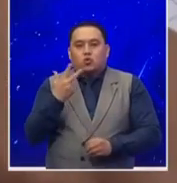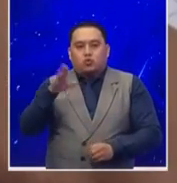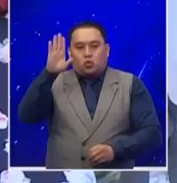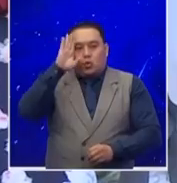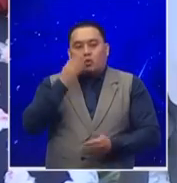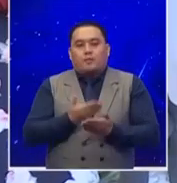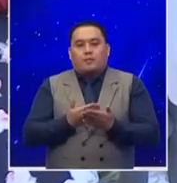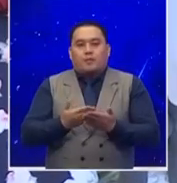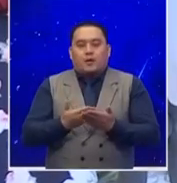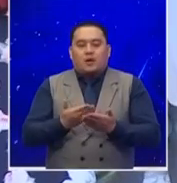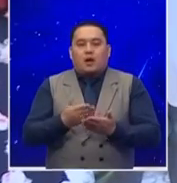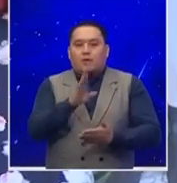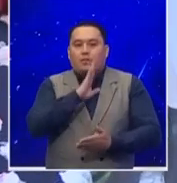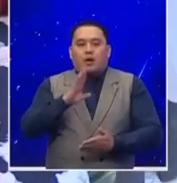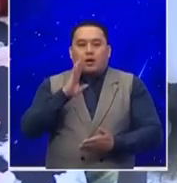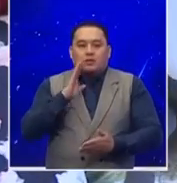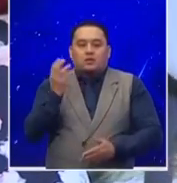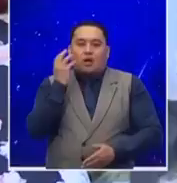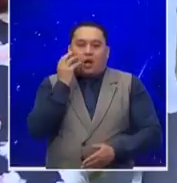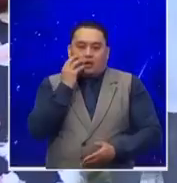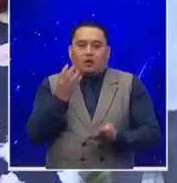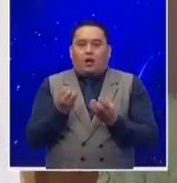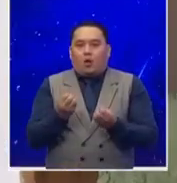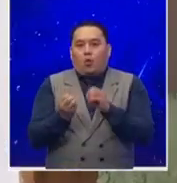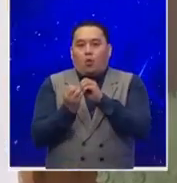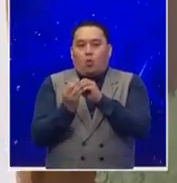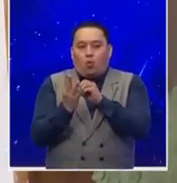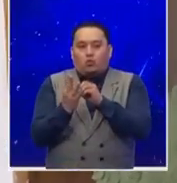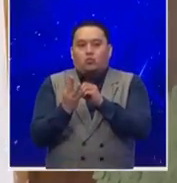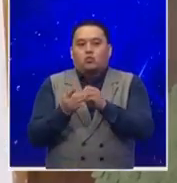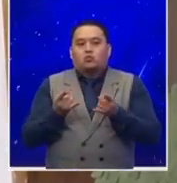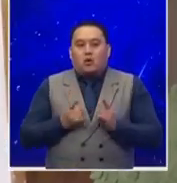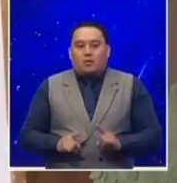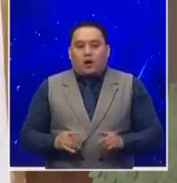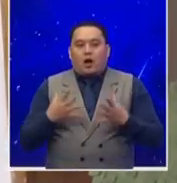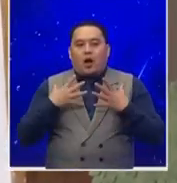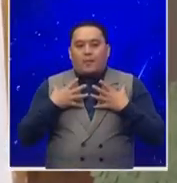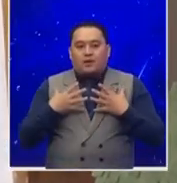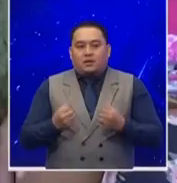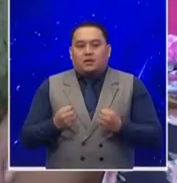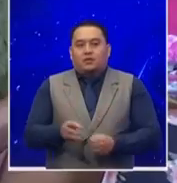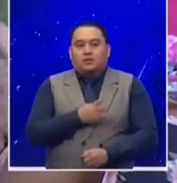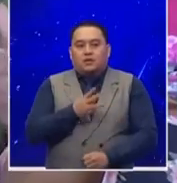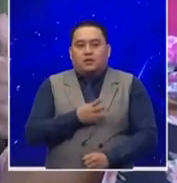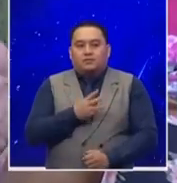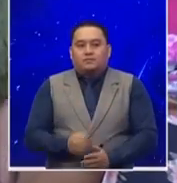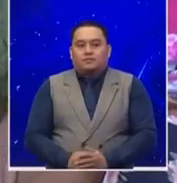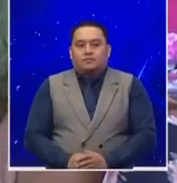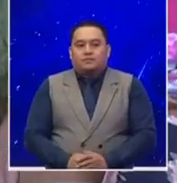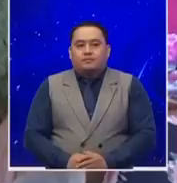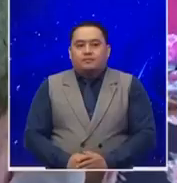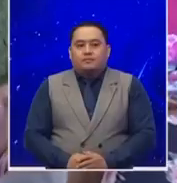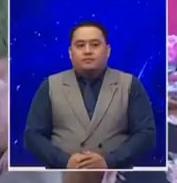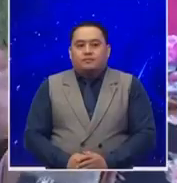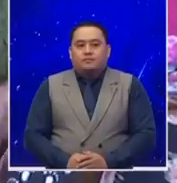отбасы. Батыр ана тағы да жүкті. Құрсағында қазір 14-ші баласы бар. Амандығын тілеп жүр. Бір баланы тусақ бағамай